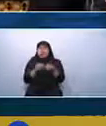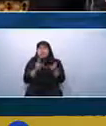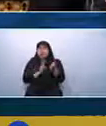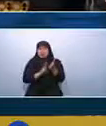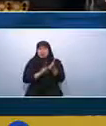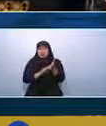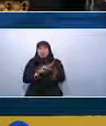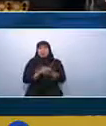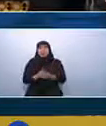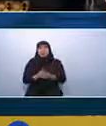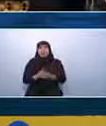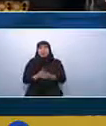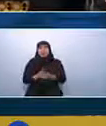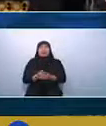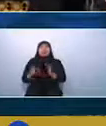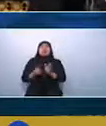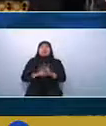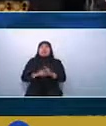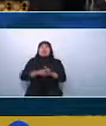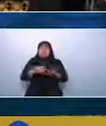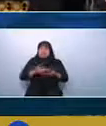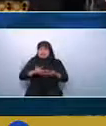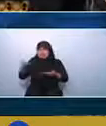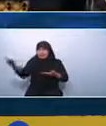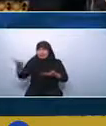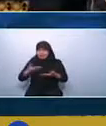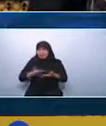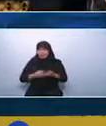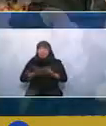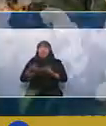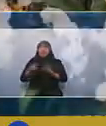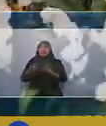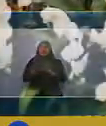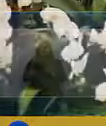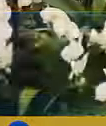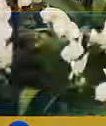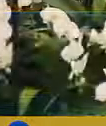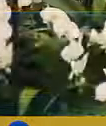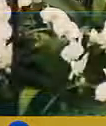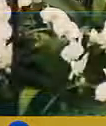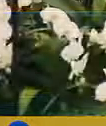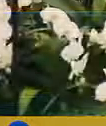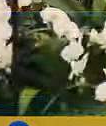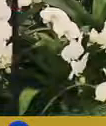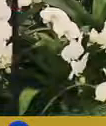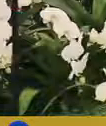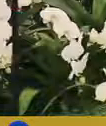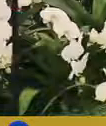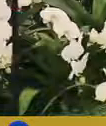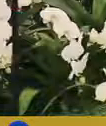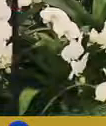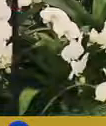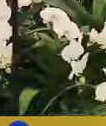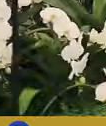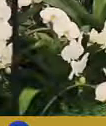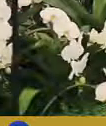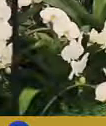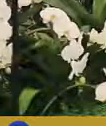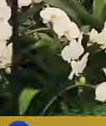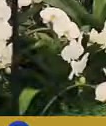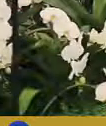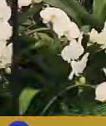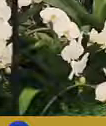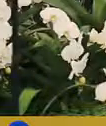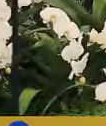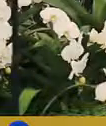tahun 2020, yaitu menjadi 199 perkara. Jumlah sisa perkara tersebut merupakan yang